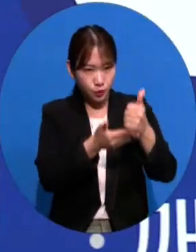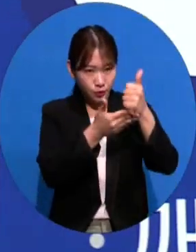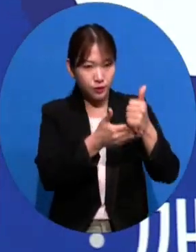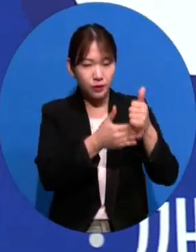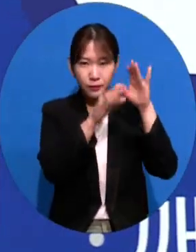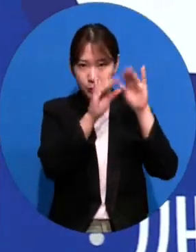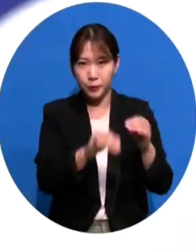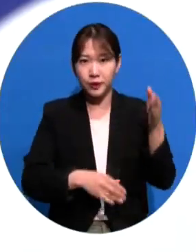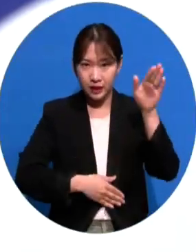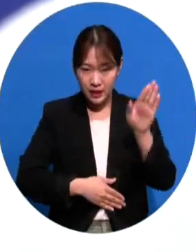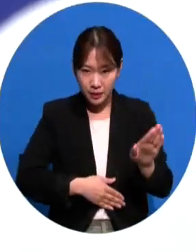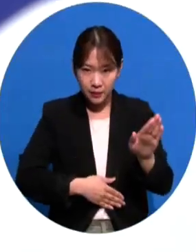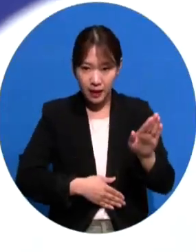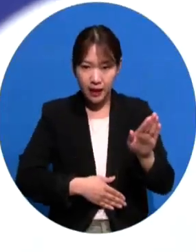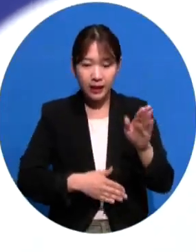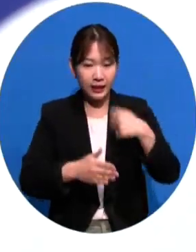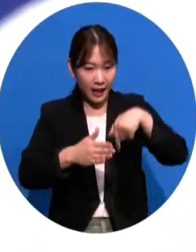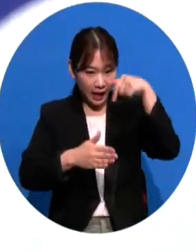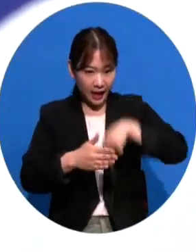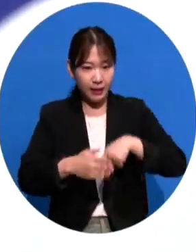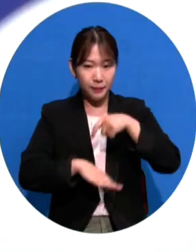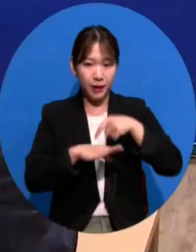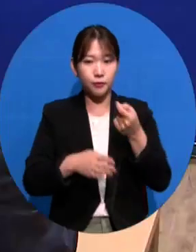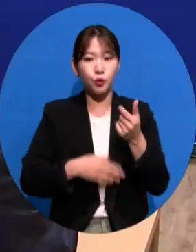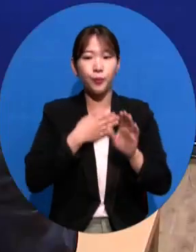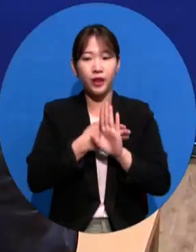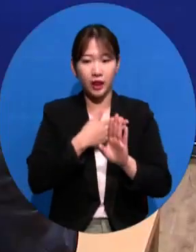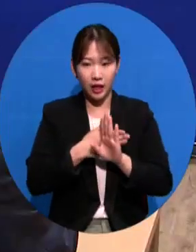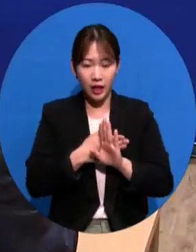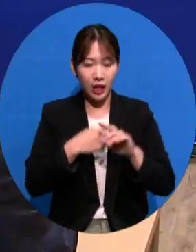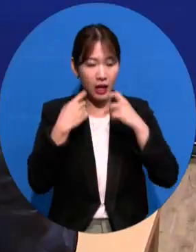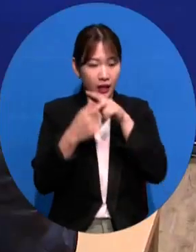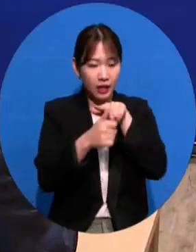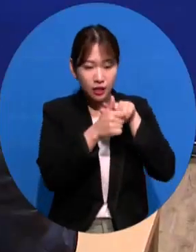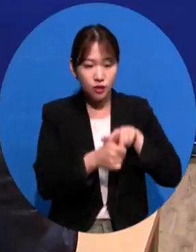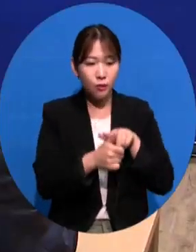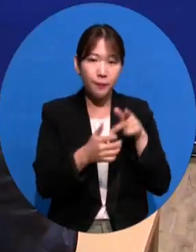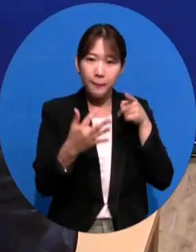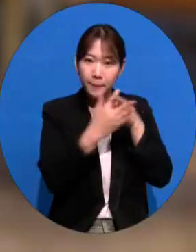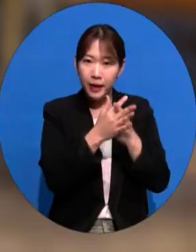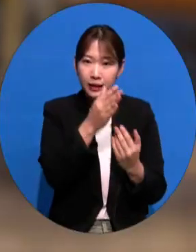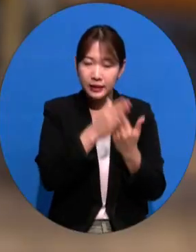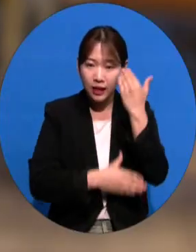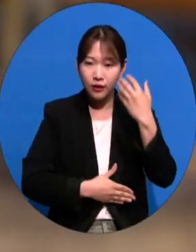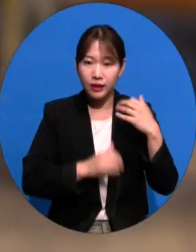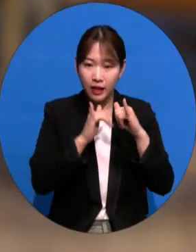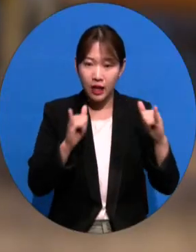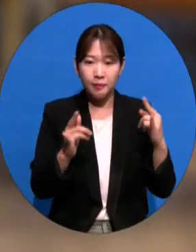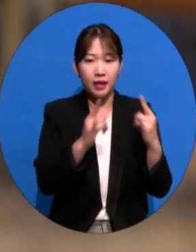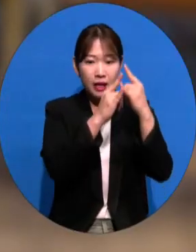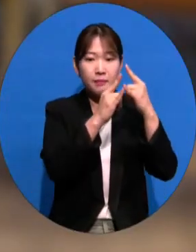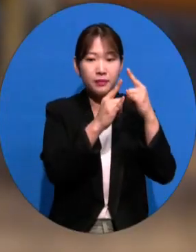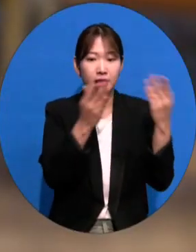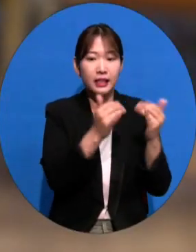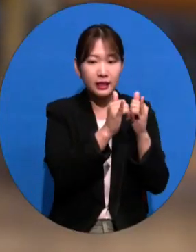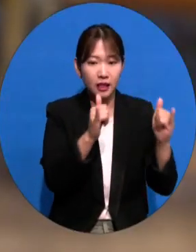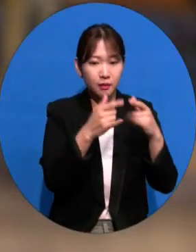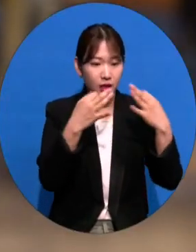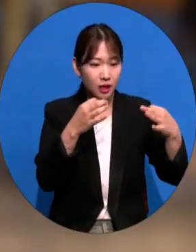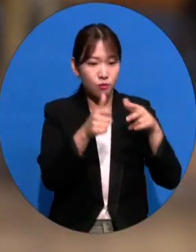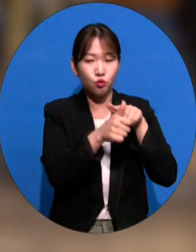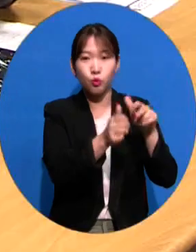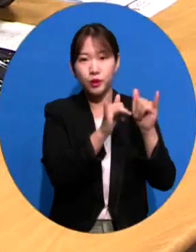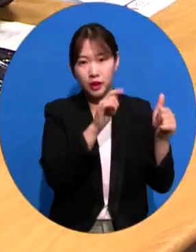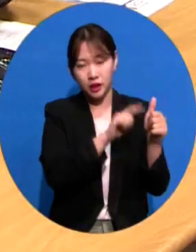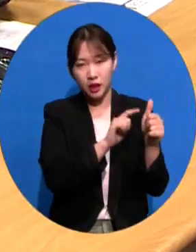존중한다고 입을 모았지만 결은 달랐습니다. 개인정보 유출 사건 당사자가 캠프에 있는 김종식 예비